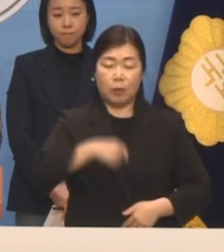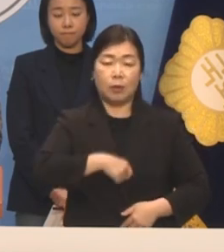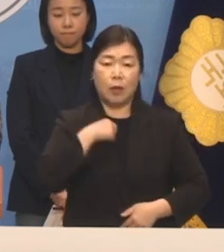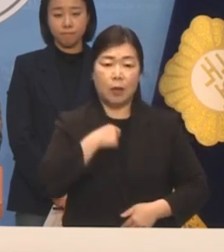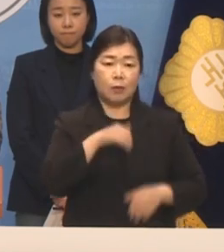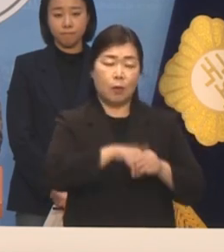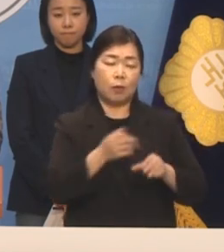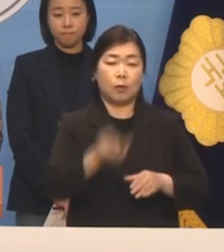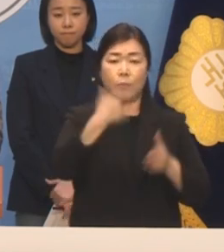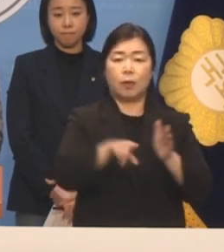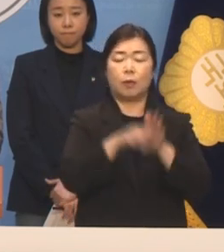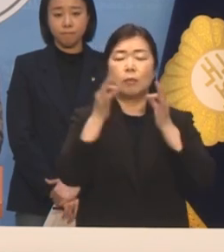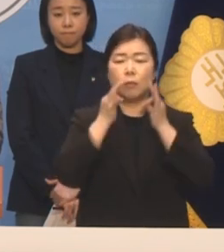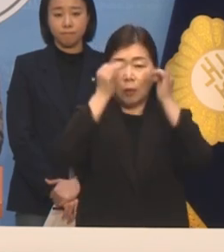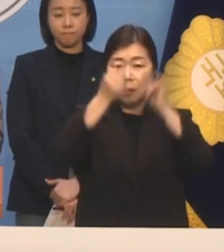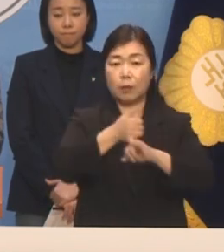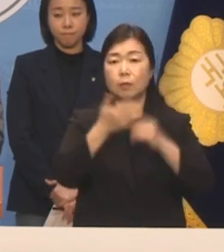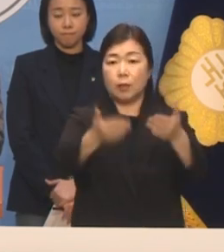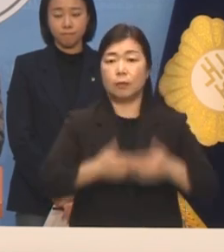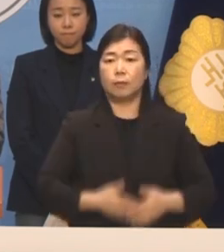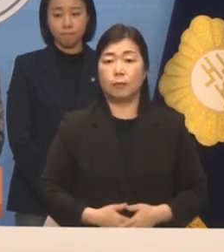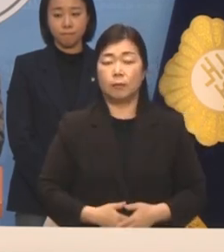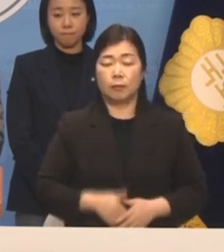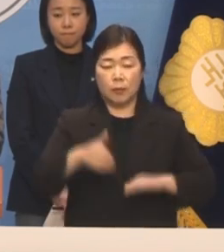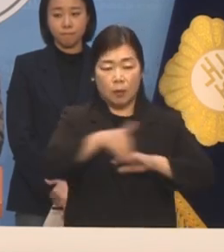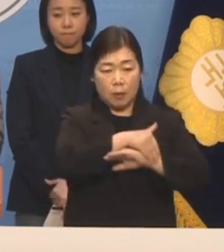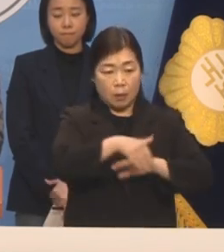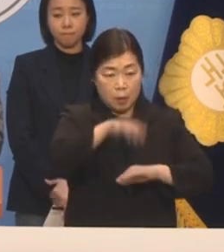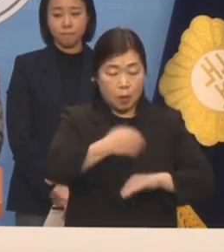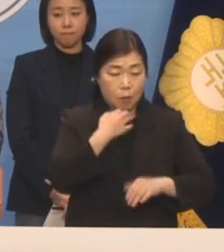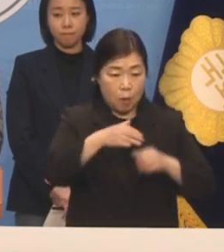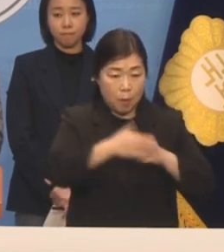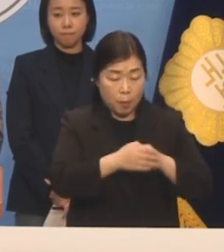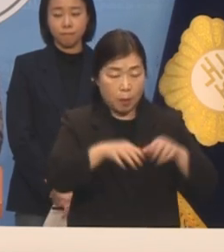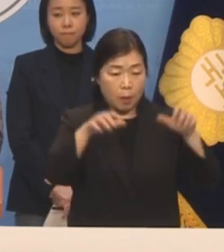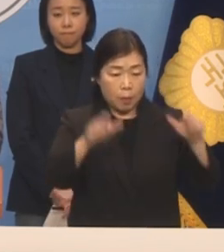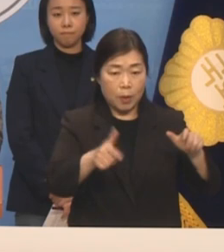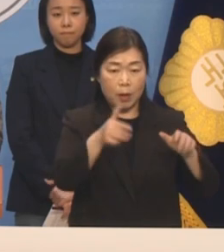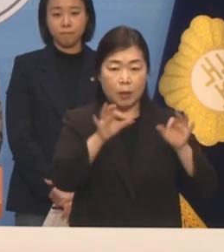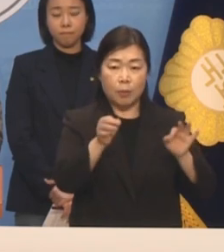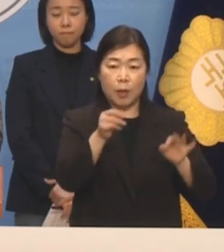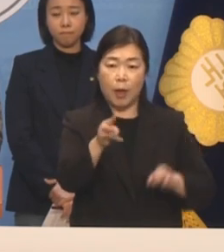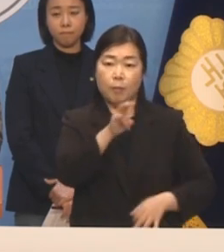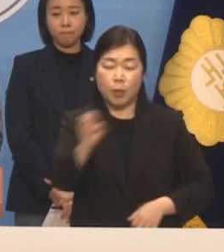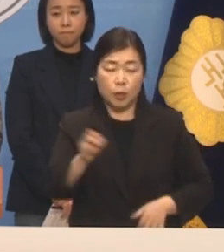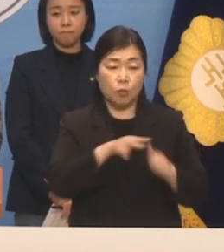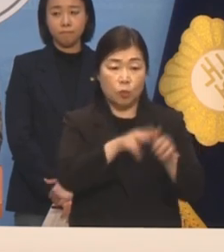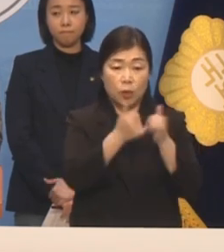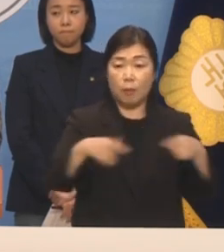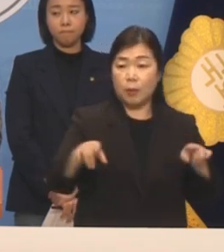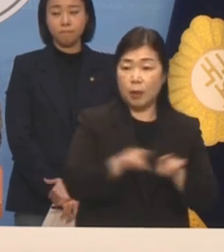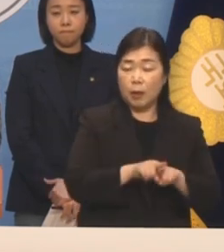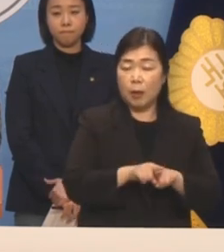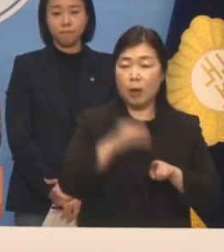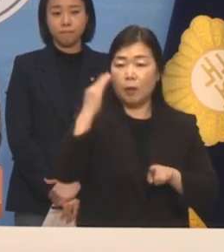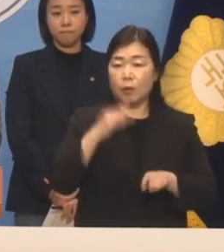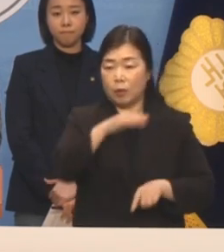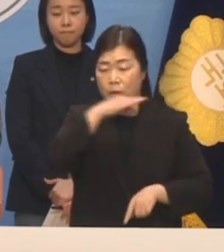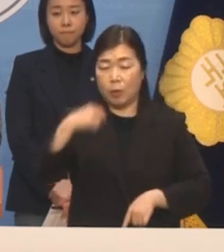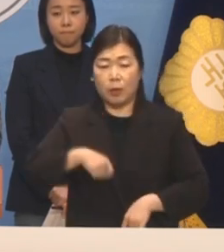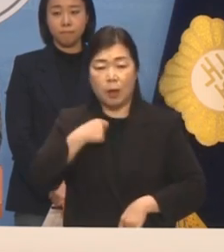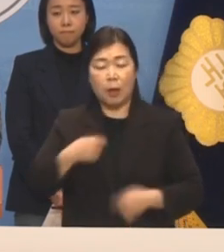최선을 다하겠습니다. 녹색당의 전략지역 후보인 서울 마포가 김혜미 후보와 함께 녹색정의당의 후보들과 함께 녹색정치의